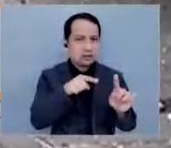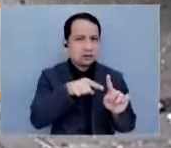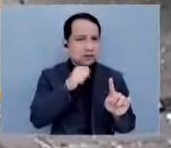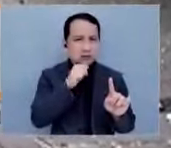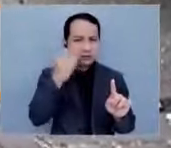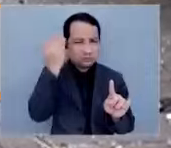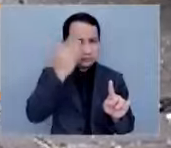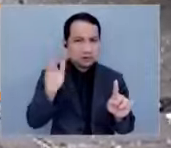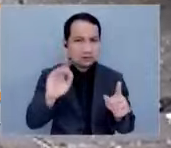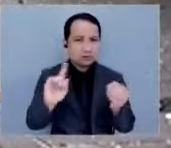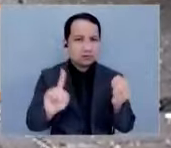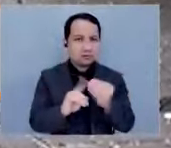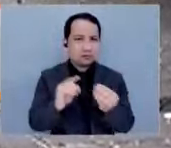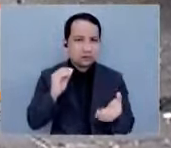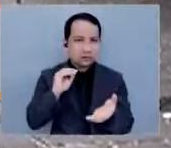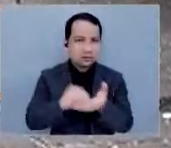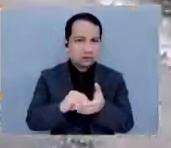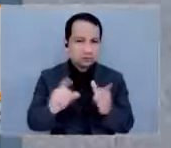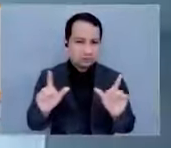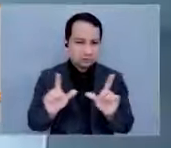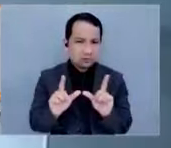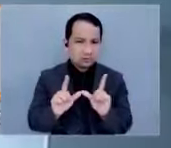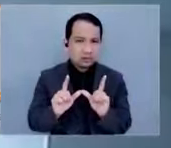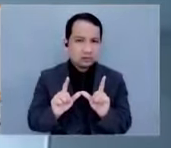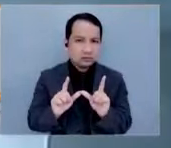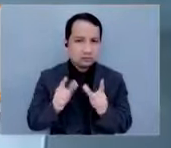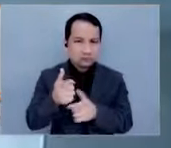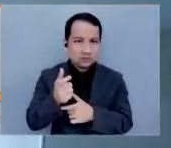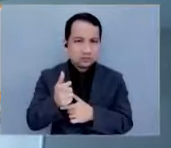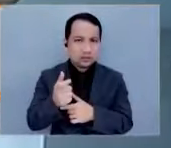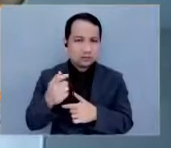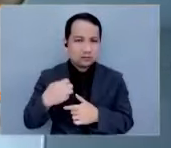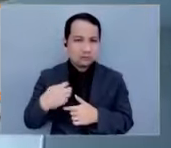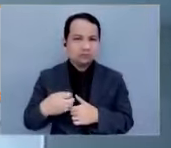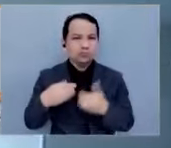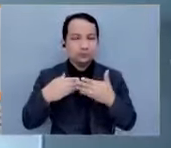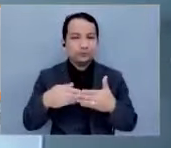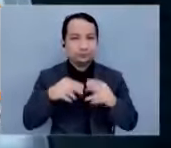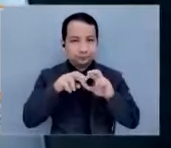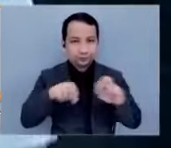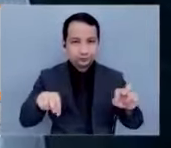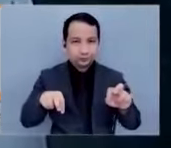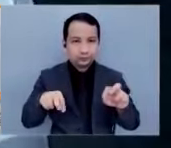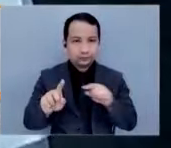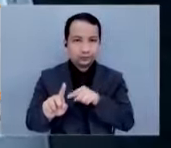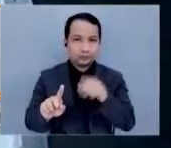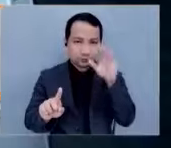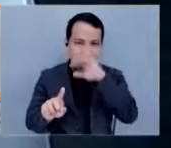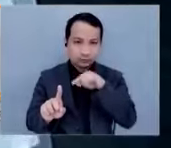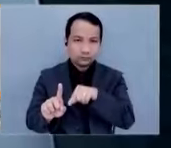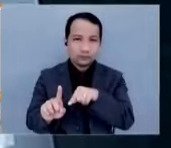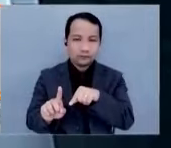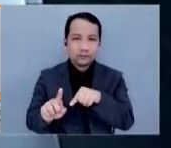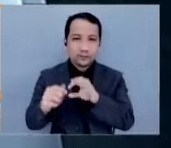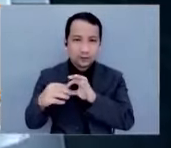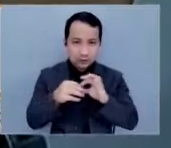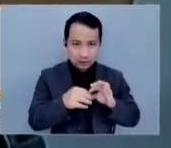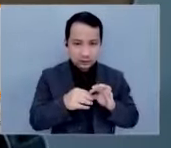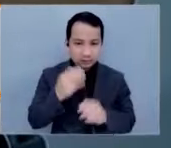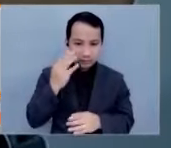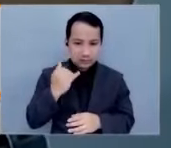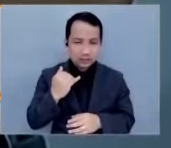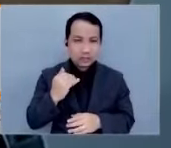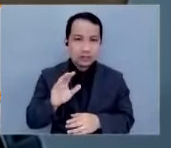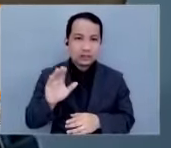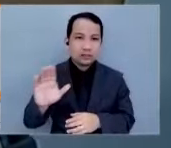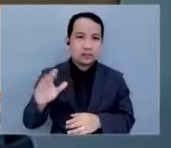raw nakarehistrong baril sa kanyang pangalan. Patuloy ang manhunt operation sa suspect. Nakikipag-ugnayan naman daw ito sa mga otoridad sa